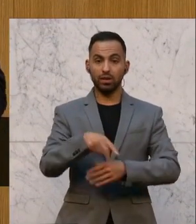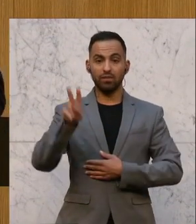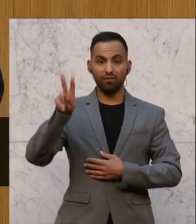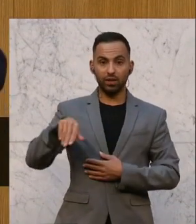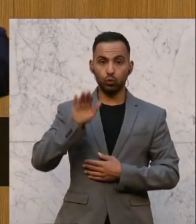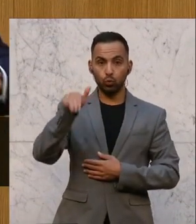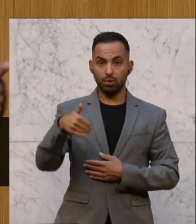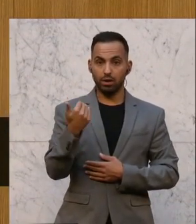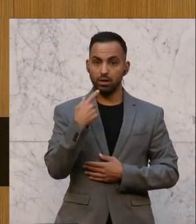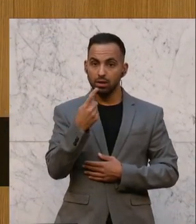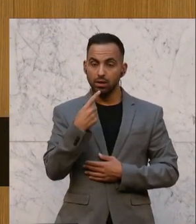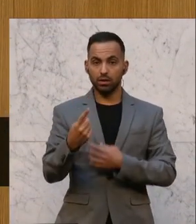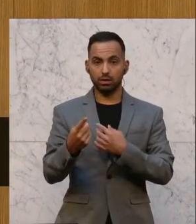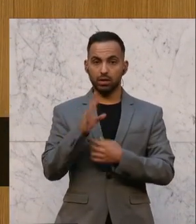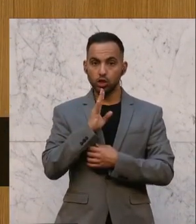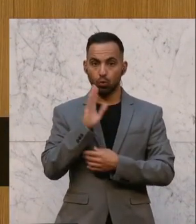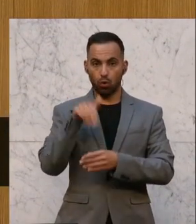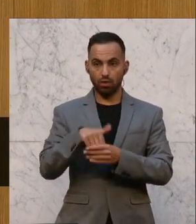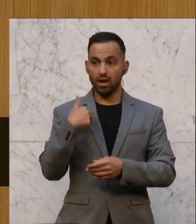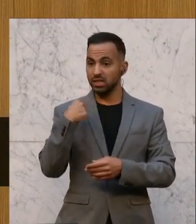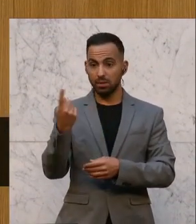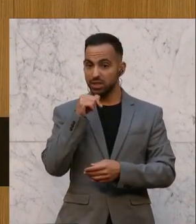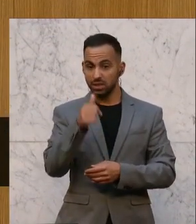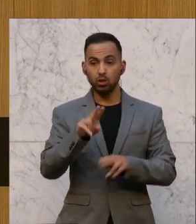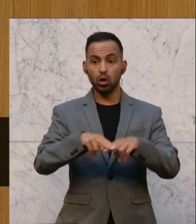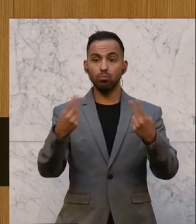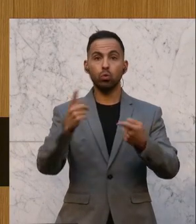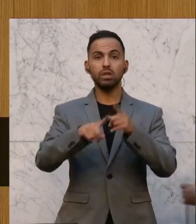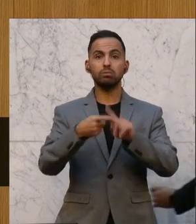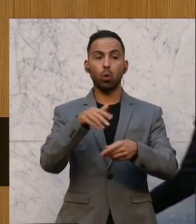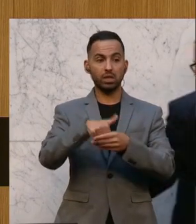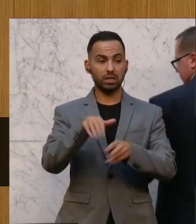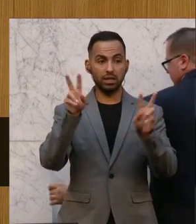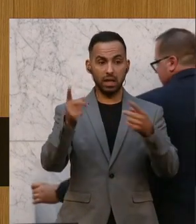nicht über das, wofür wir hier verantwortlich sind, nämlich für die Bundespolitik.